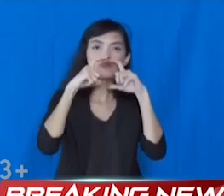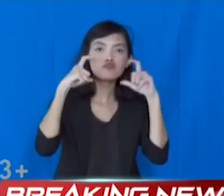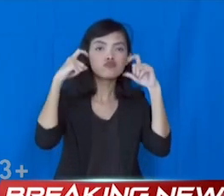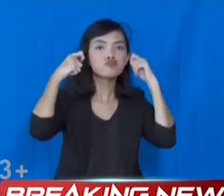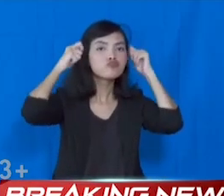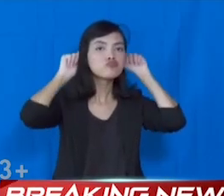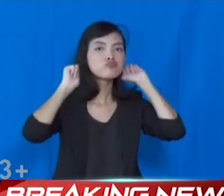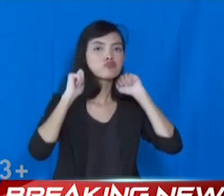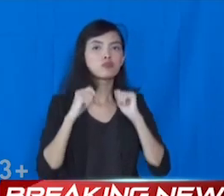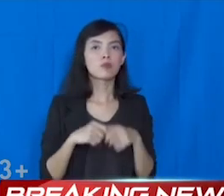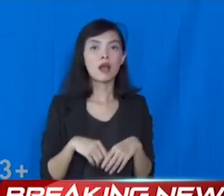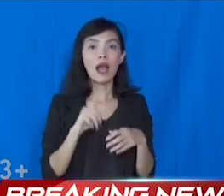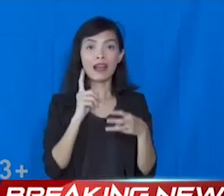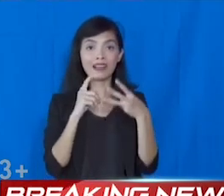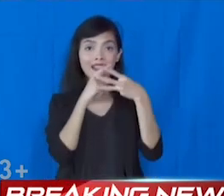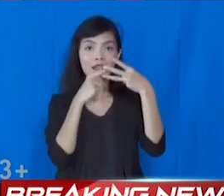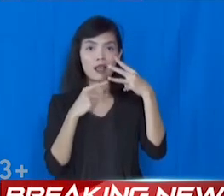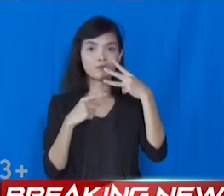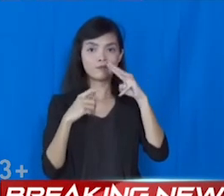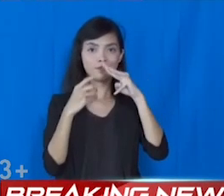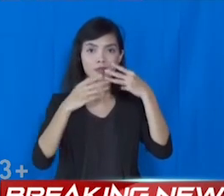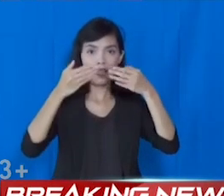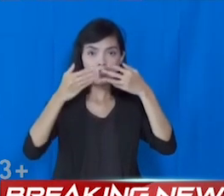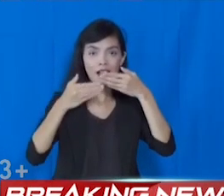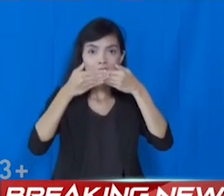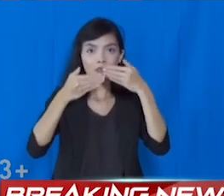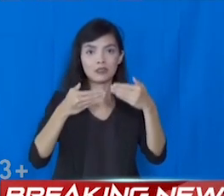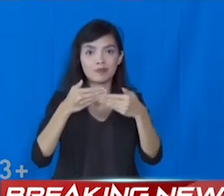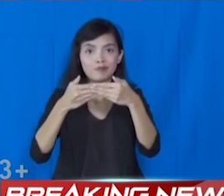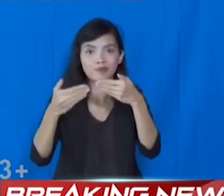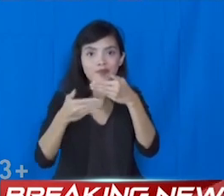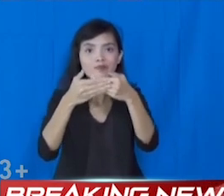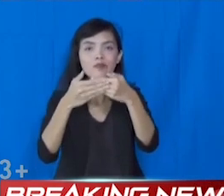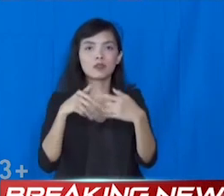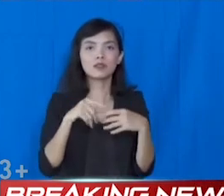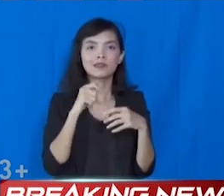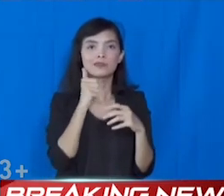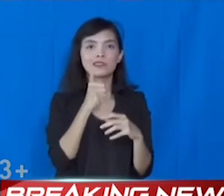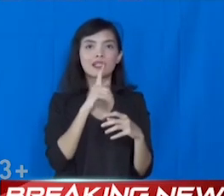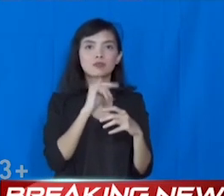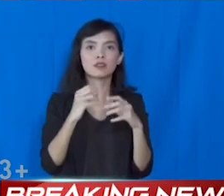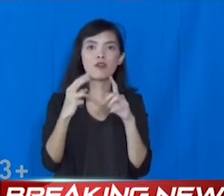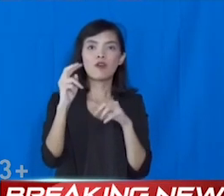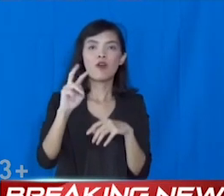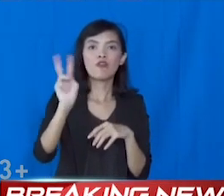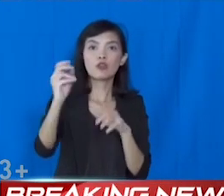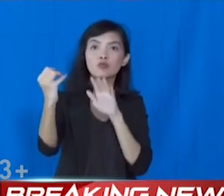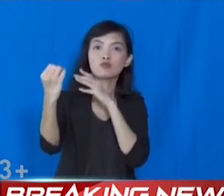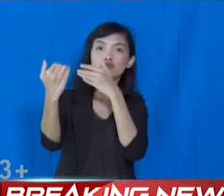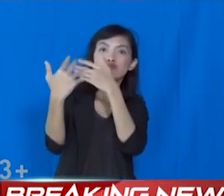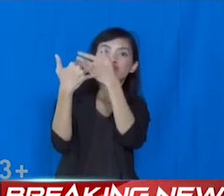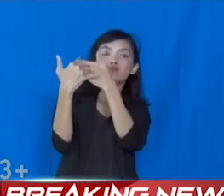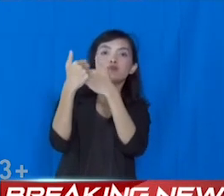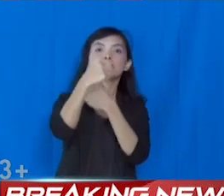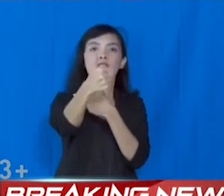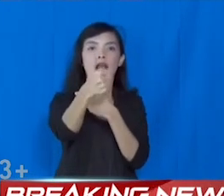tiga lapisan dalam masker akan meningkatkan efektivitas masker dalam menangkal virus cara